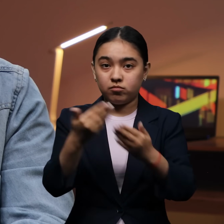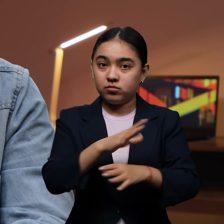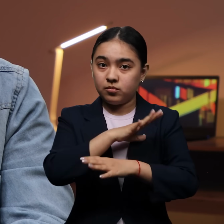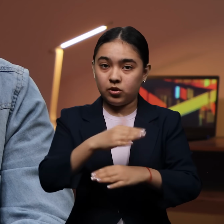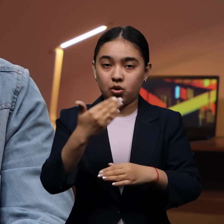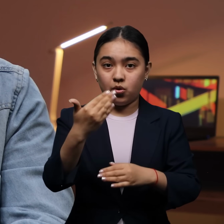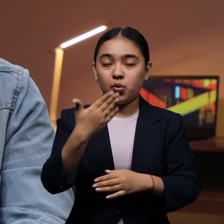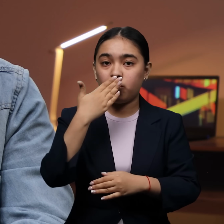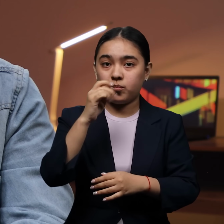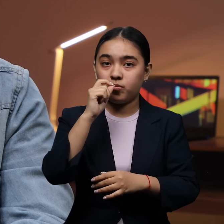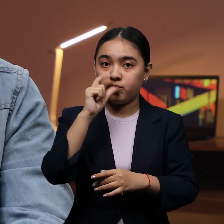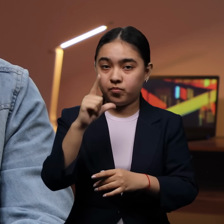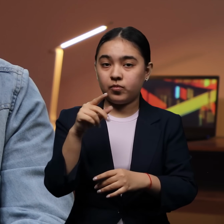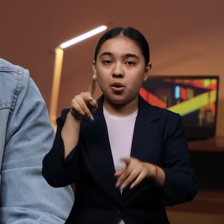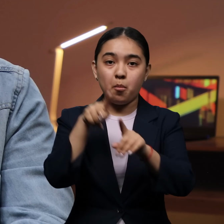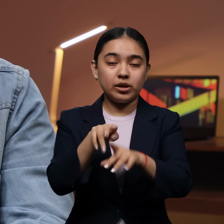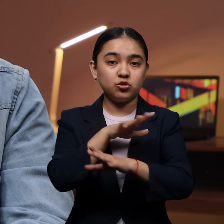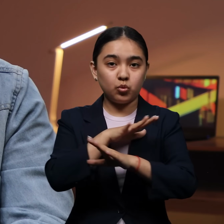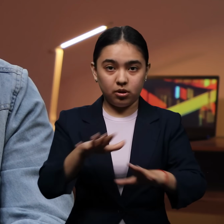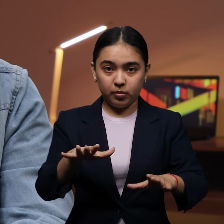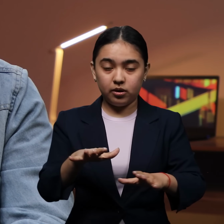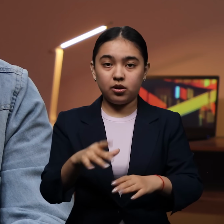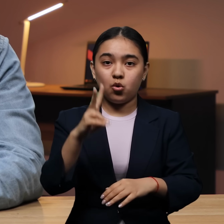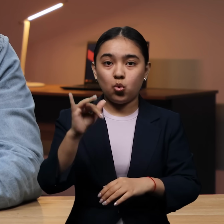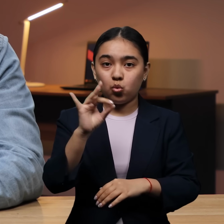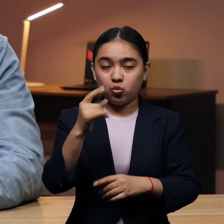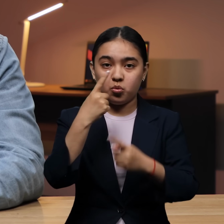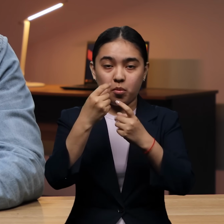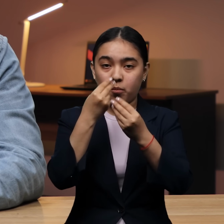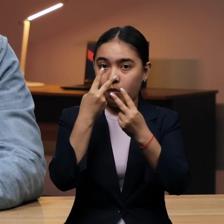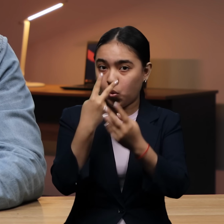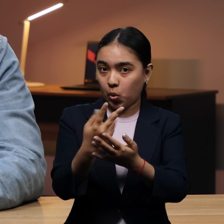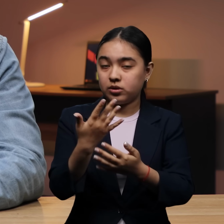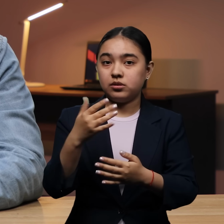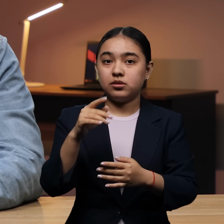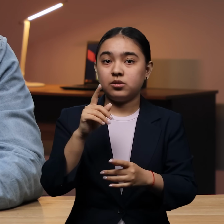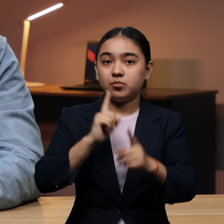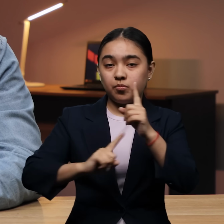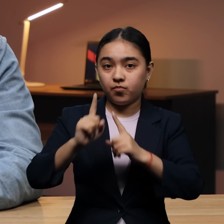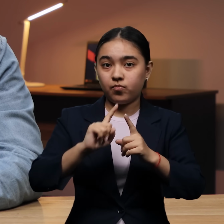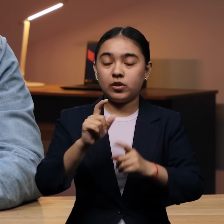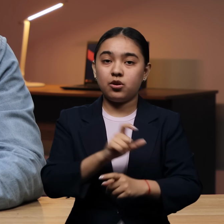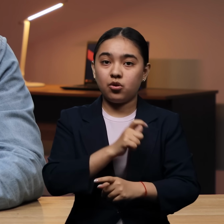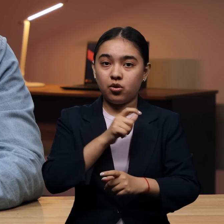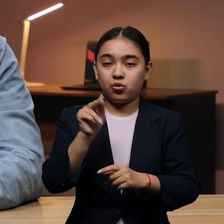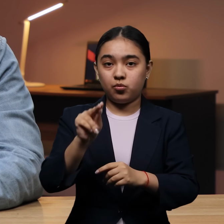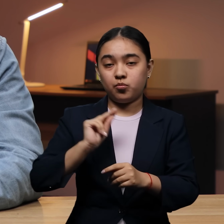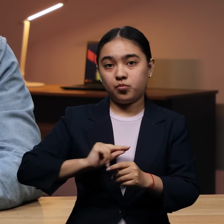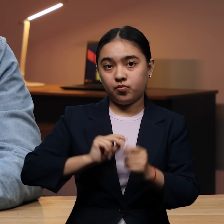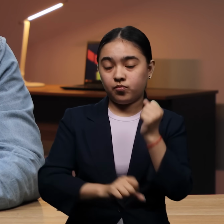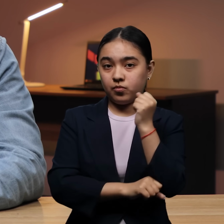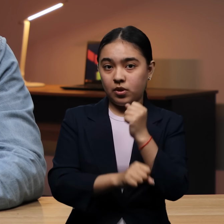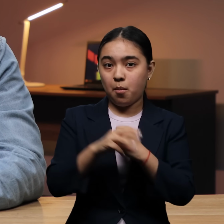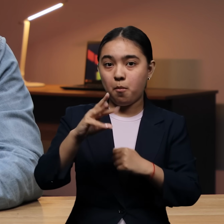hokimligiga chaqirmagan va ularning rozasini ochishga majburlamagan. Kun.uz manbasiga ko'ra, majlis fermerlar emas, qishloq xo'jaligi